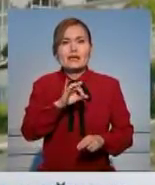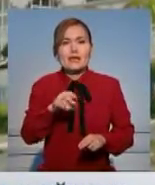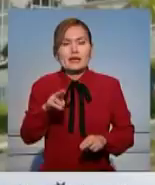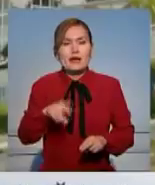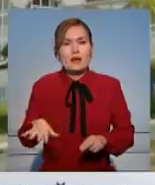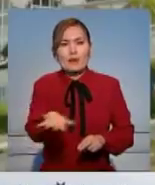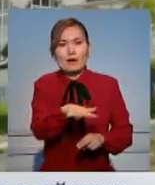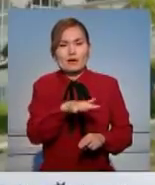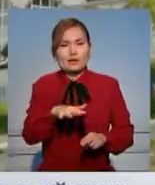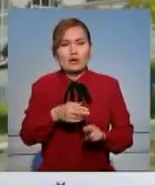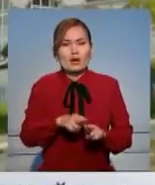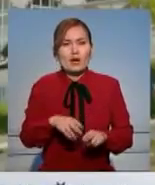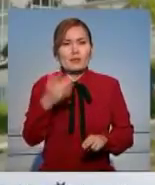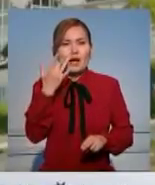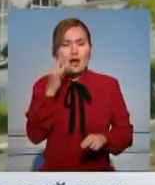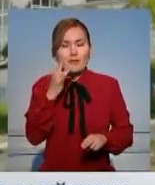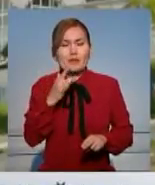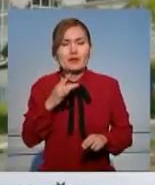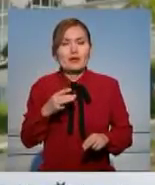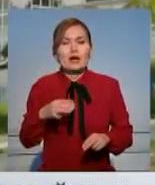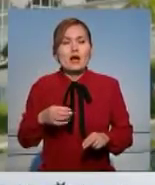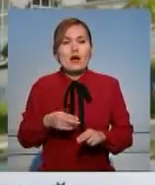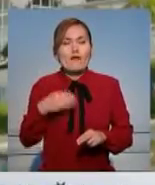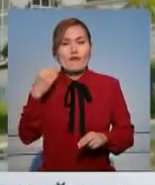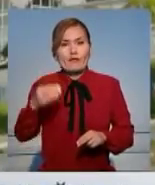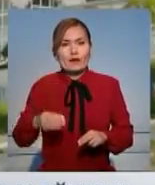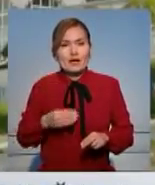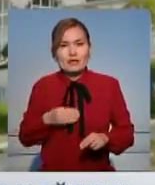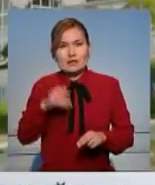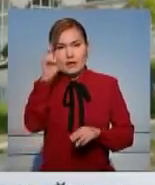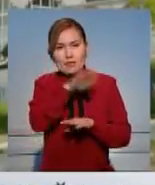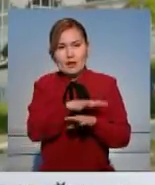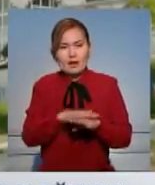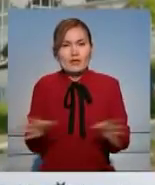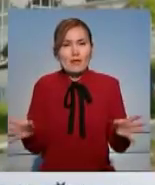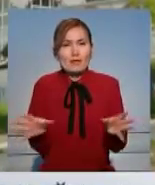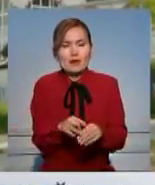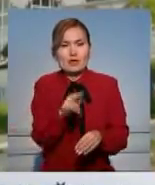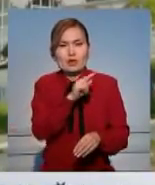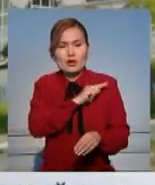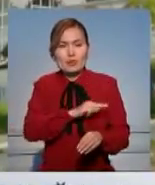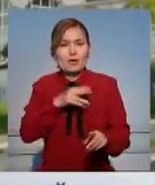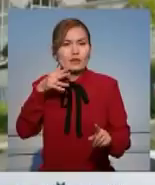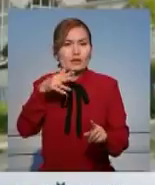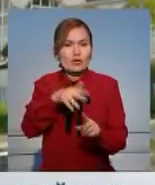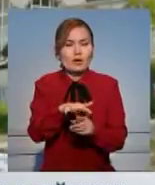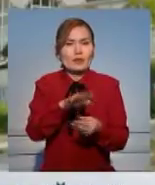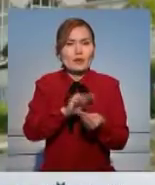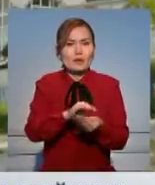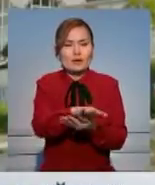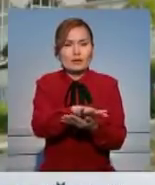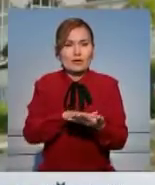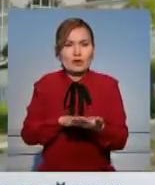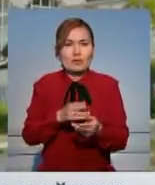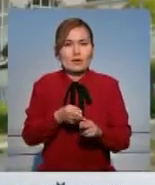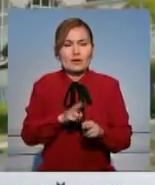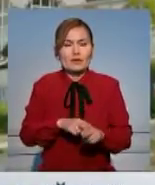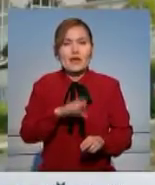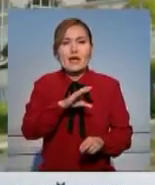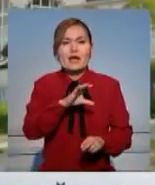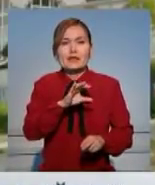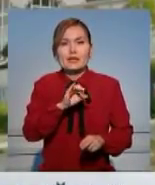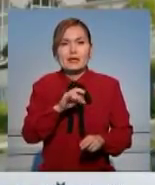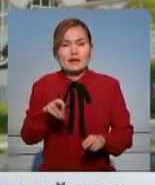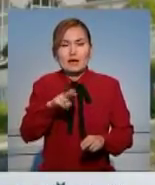күштердің шабуылын қос қолдап қолдады. Осы елдің сыртқы істер министрлігі Түркия әскери іс-қимылды Сирия режиміне